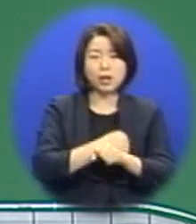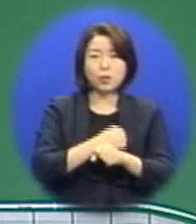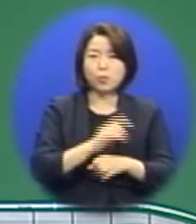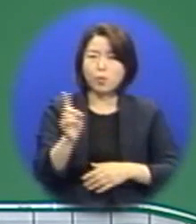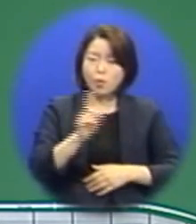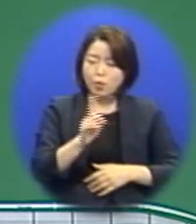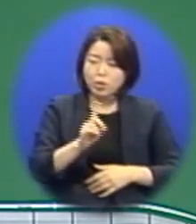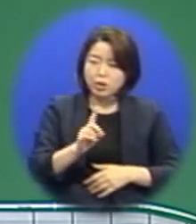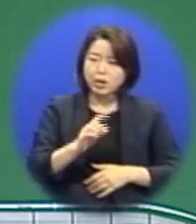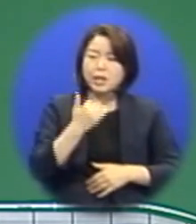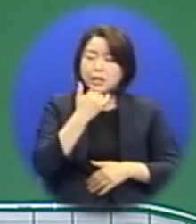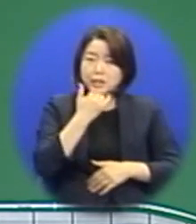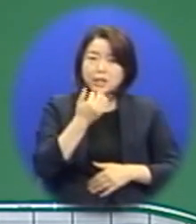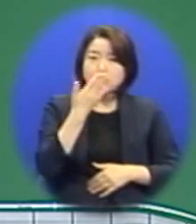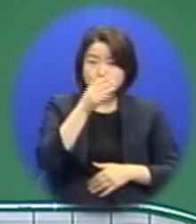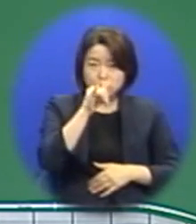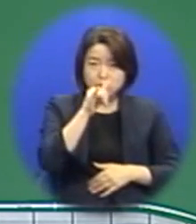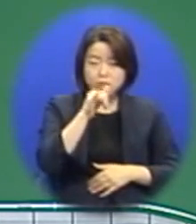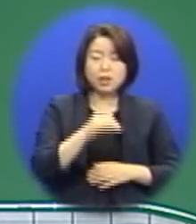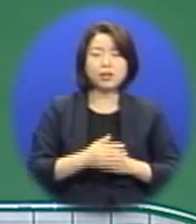기도만 하고 있을까?